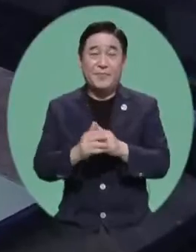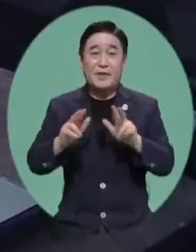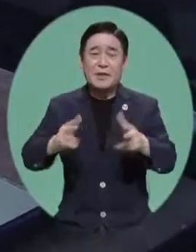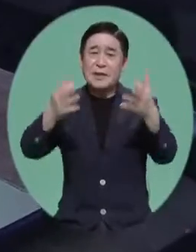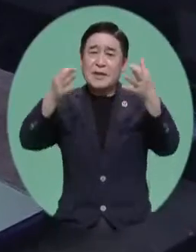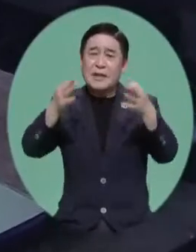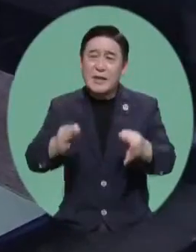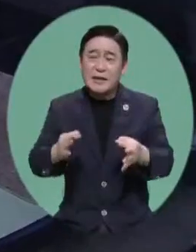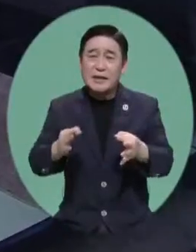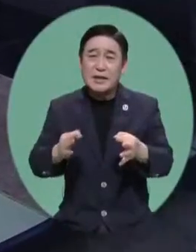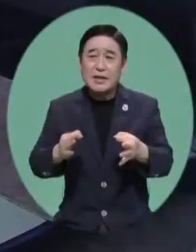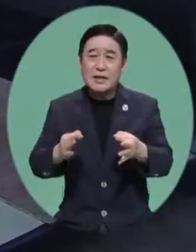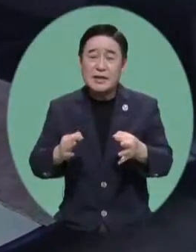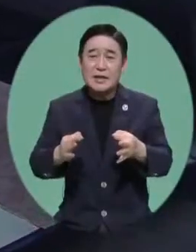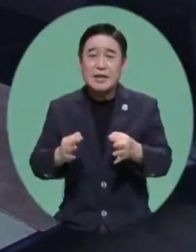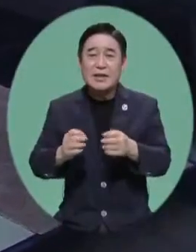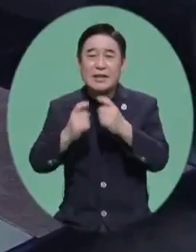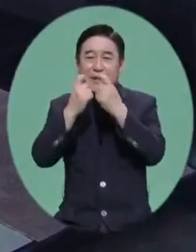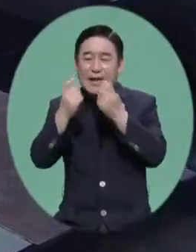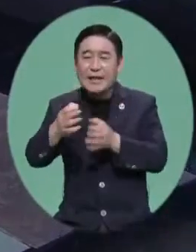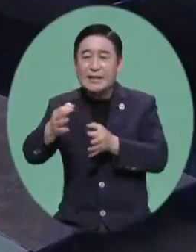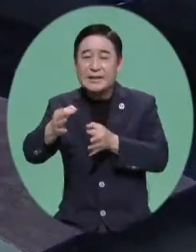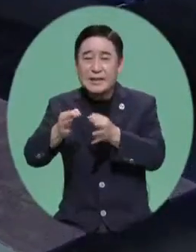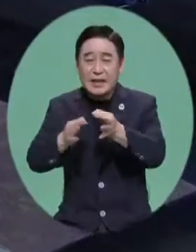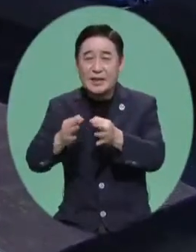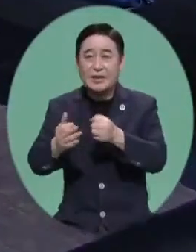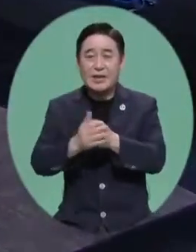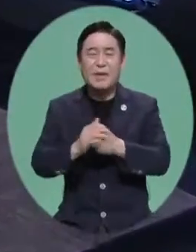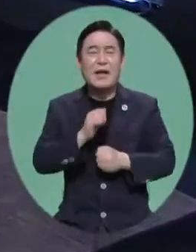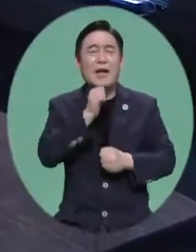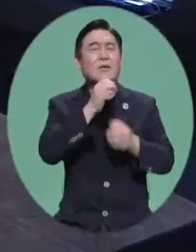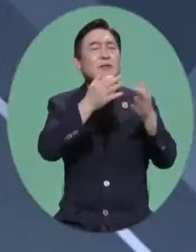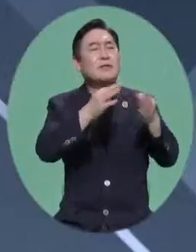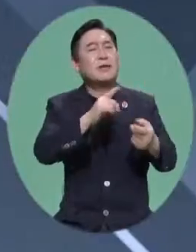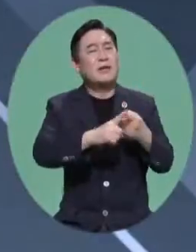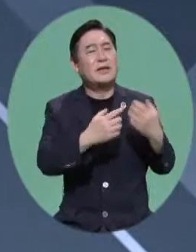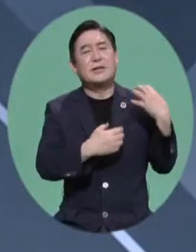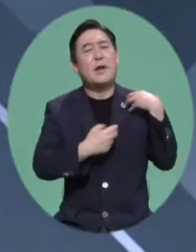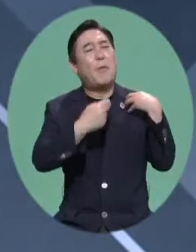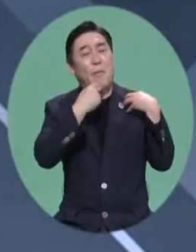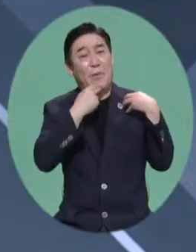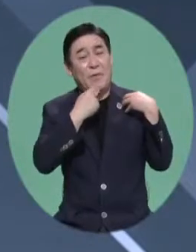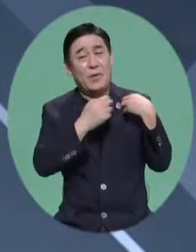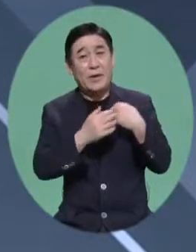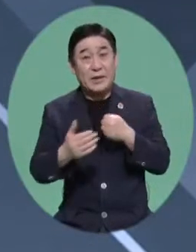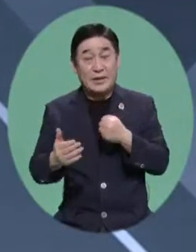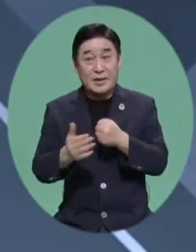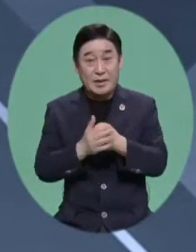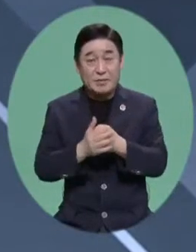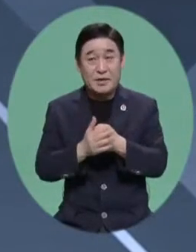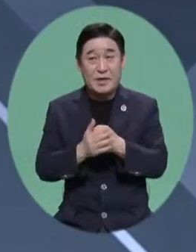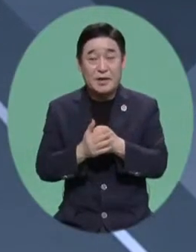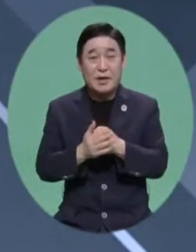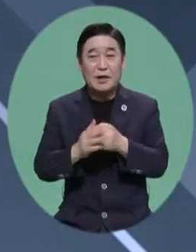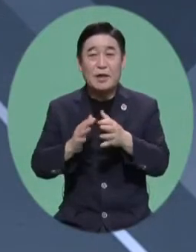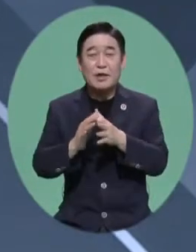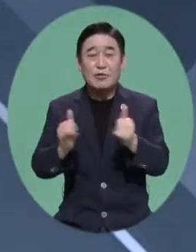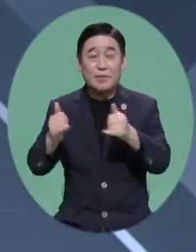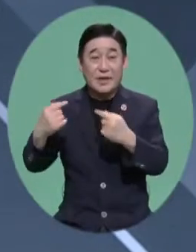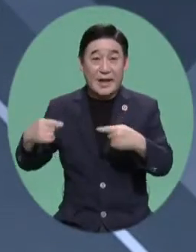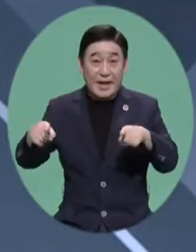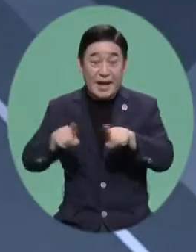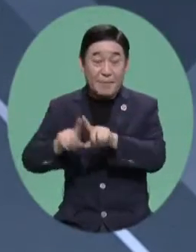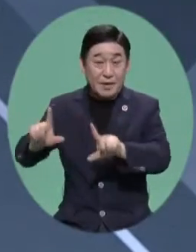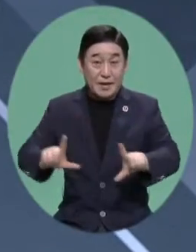지금은 애들이 좀 우상욱 운해가 됐기 때문에 이수 어민들의 금융에 대해서 책임을 지지 않습니다 그래서 저희는 국민 상생